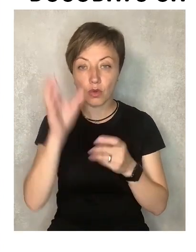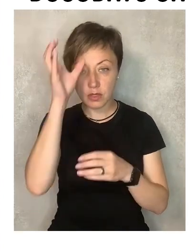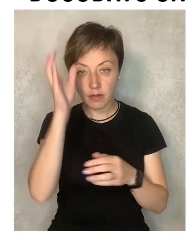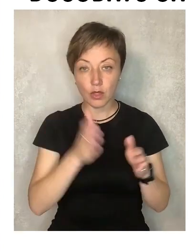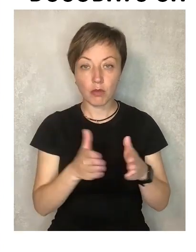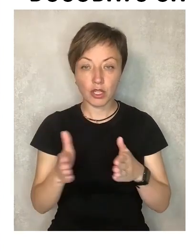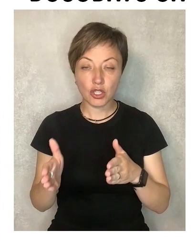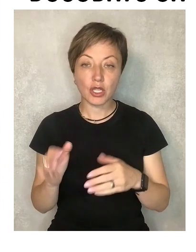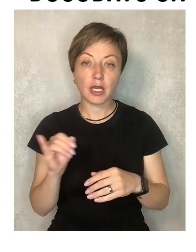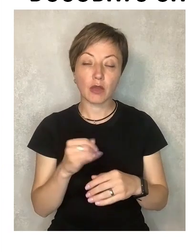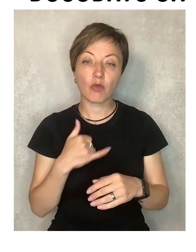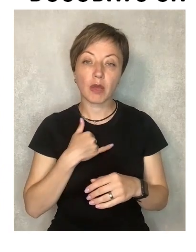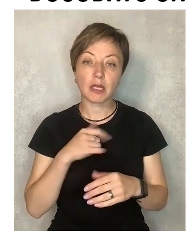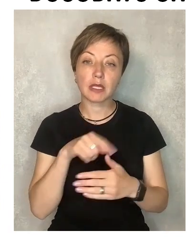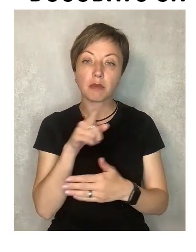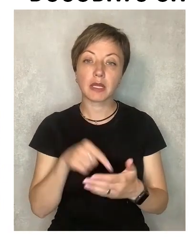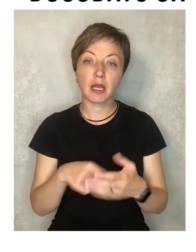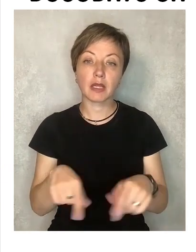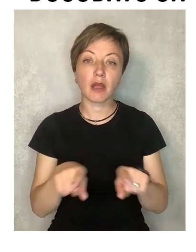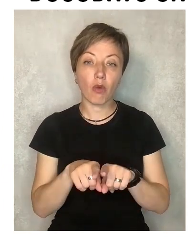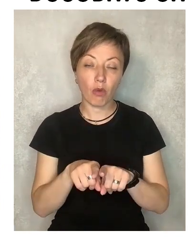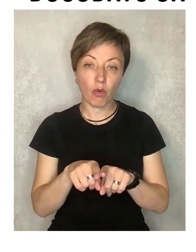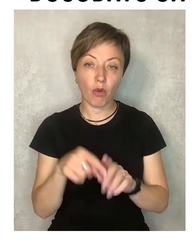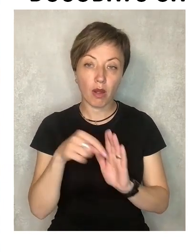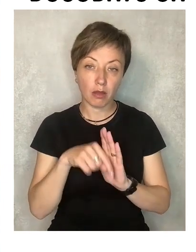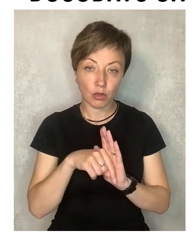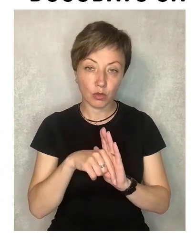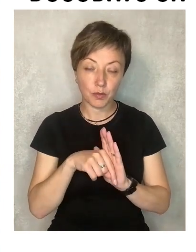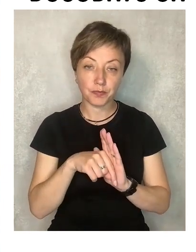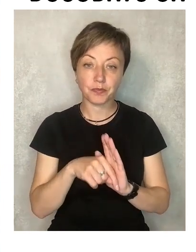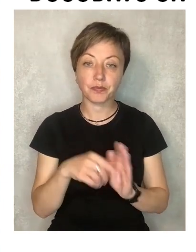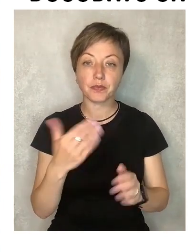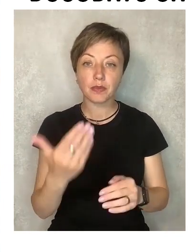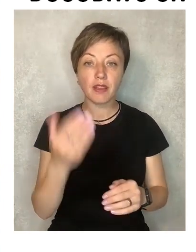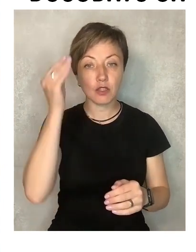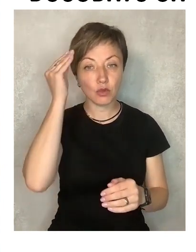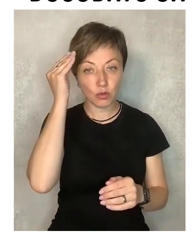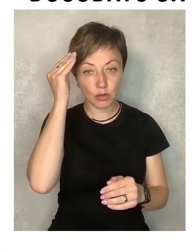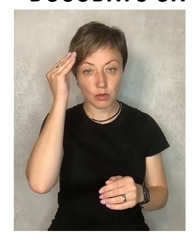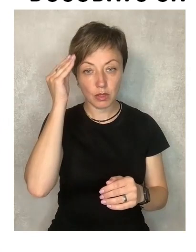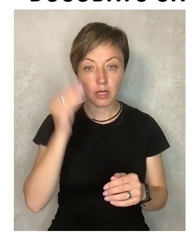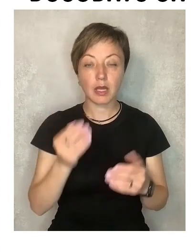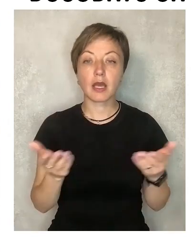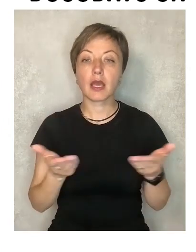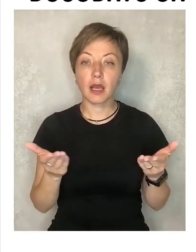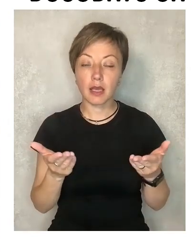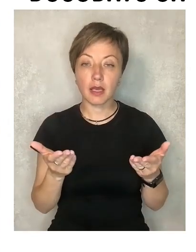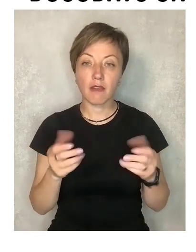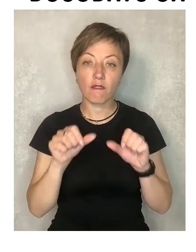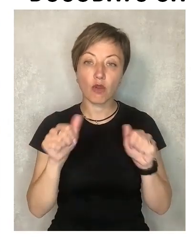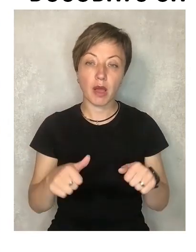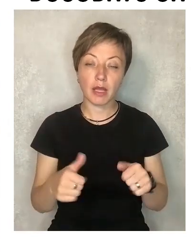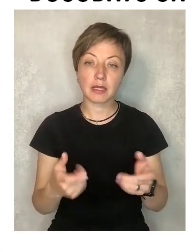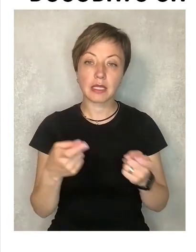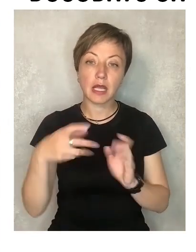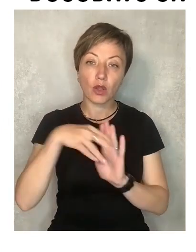І в мене запитання такого характеру. На вашу думку, які формати залучення